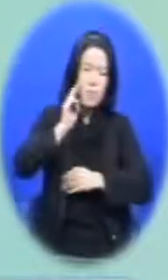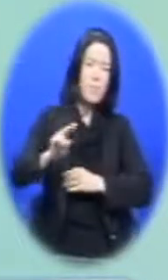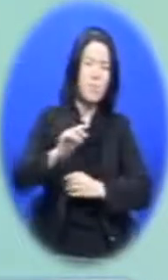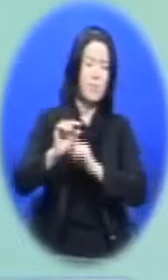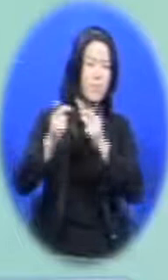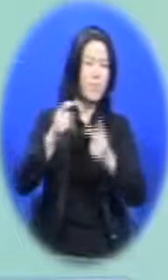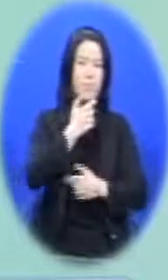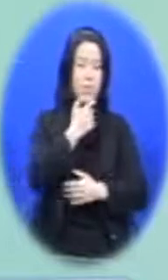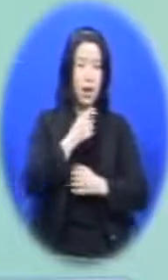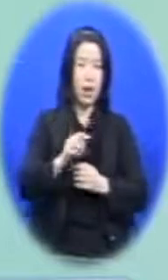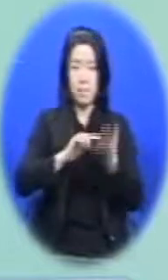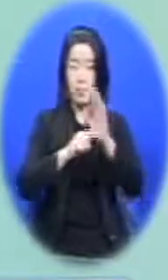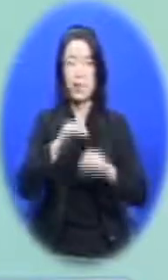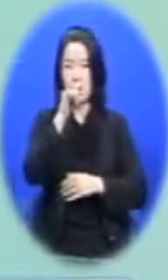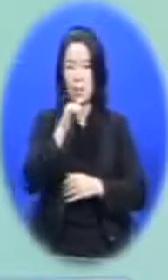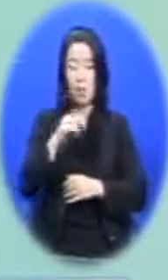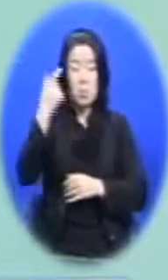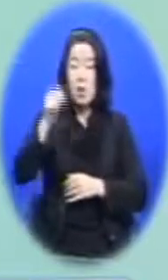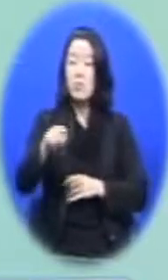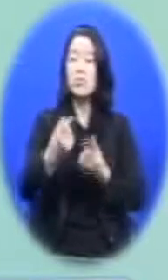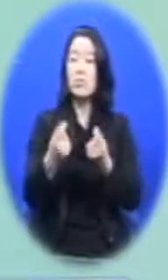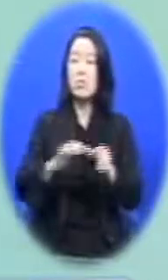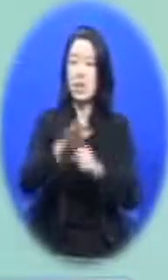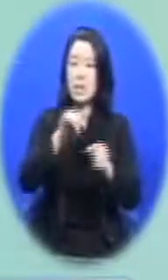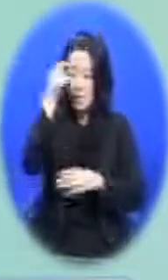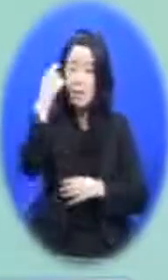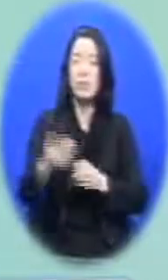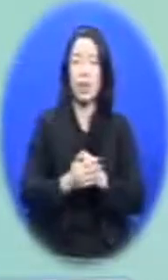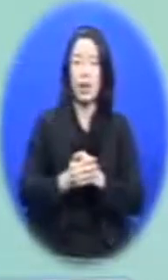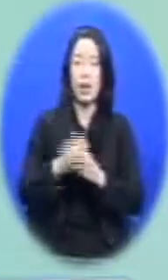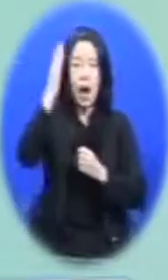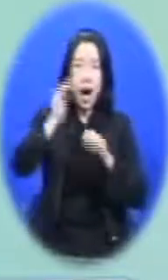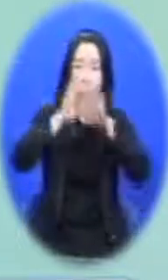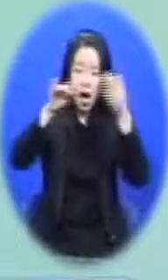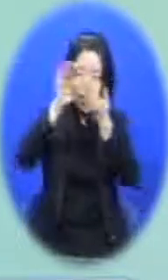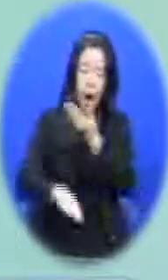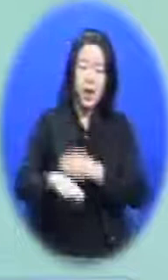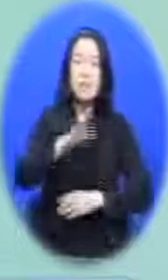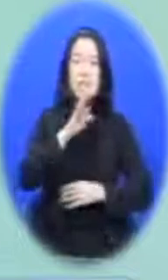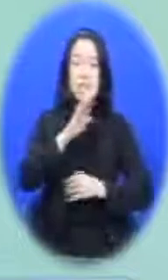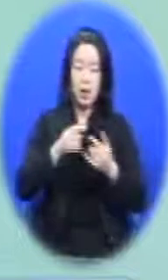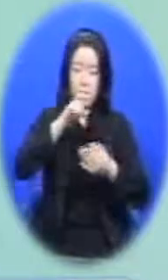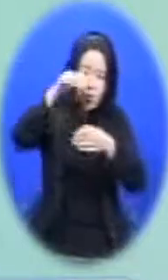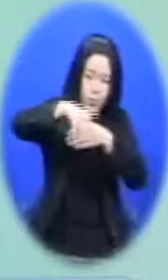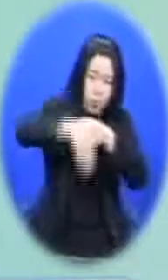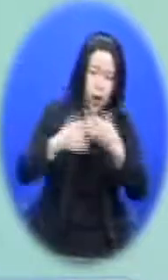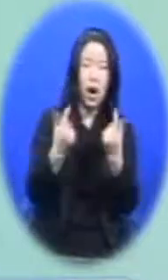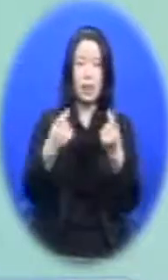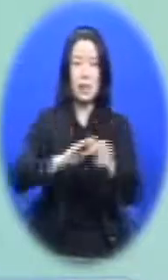표시하더라. 목사님, 그런 사랑이 진짜 있습니까? 하늘 아래 진짜 폭포수 같은 하나님의